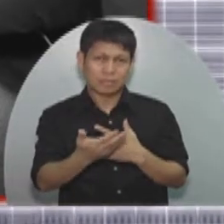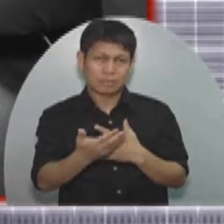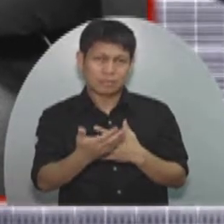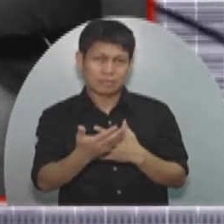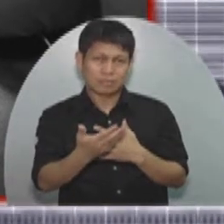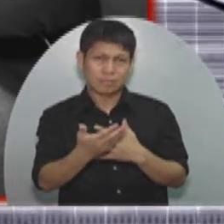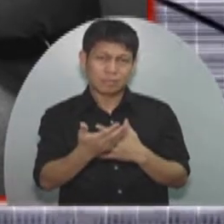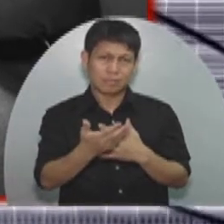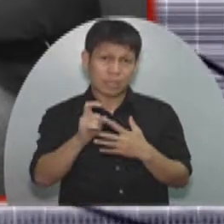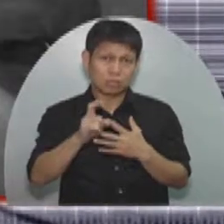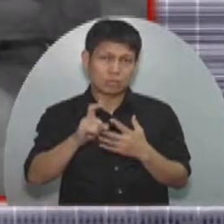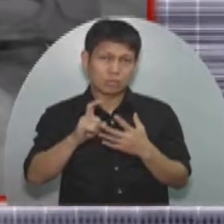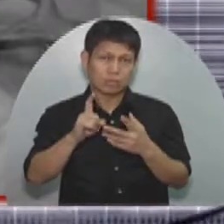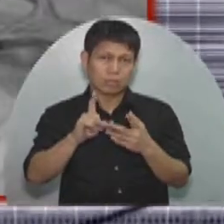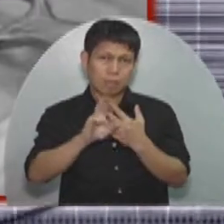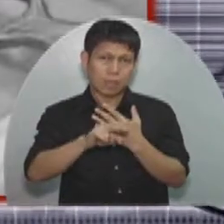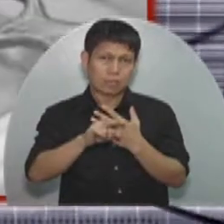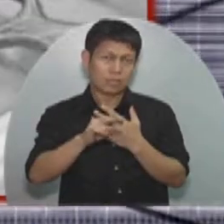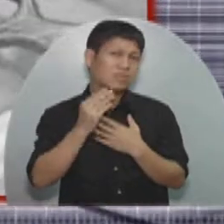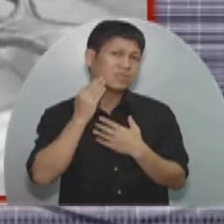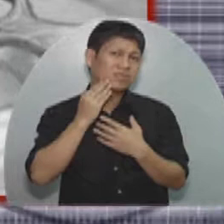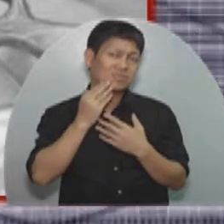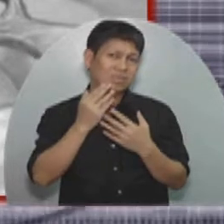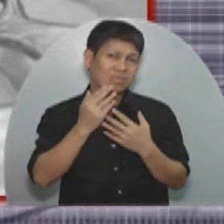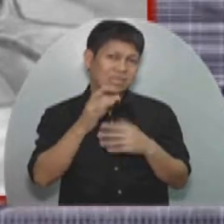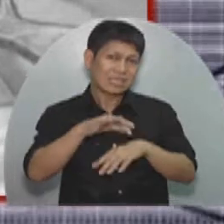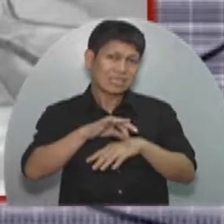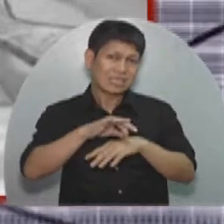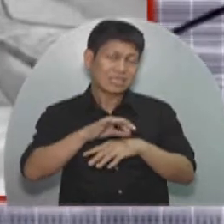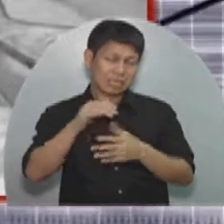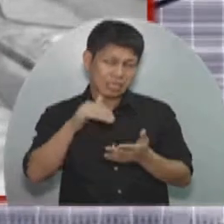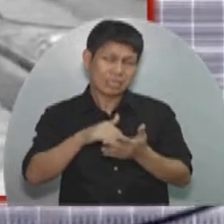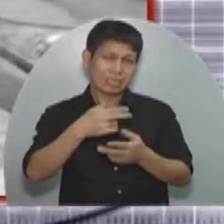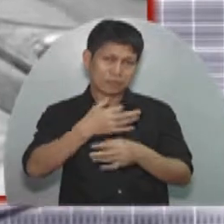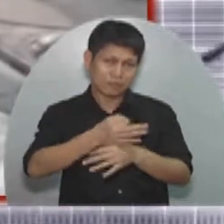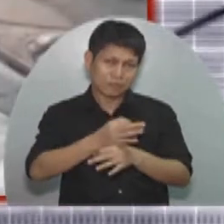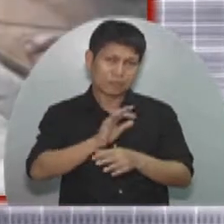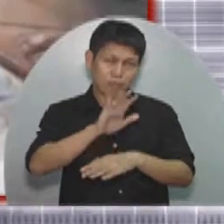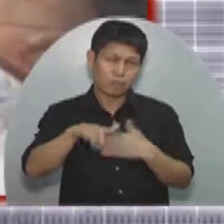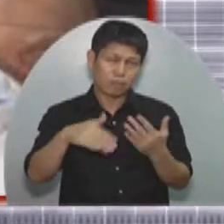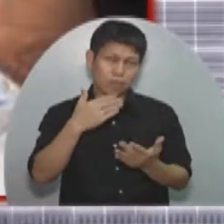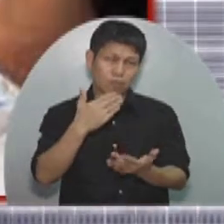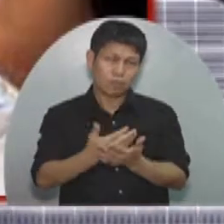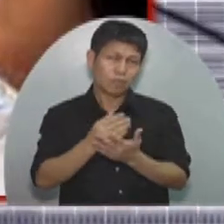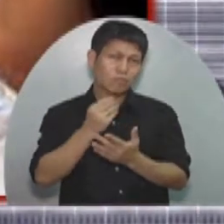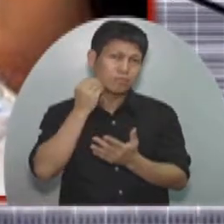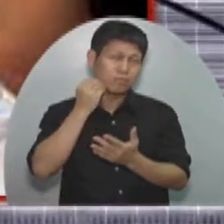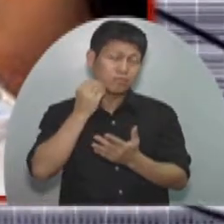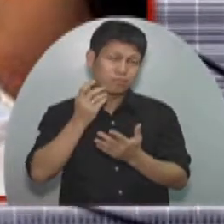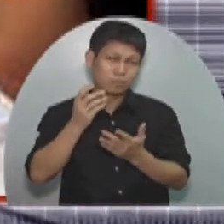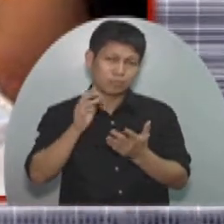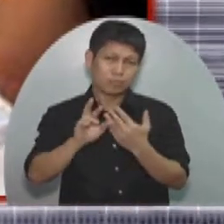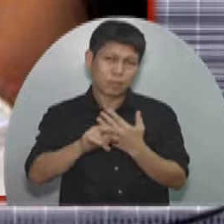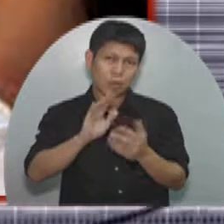natin ibalik yung soft tissue defect at i-reconstruct din ito para mabuo yung